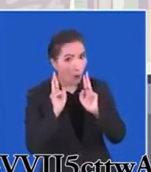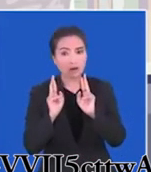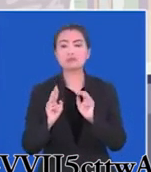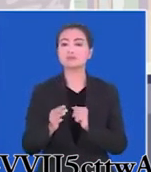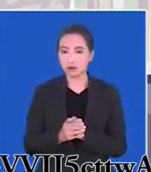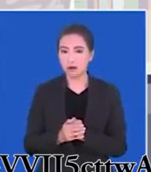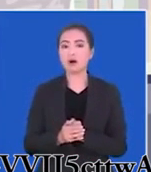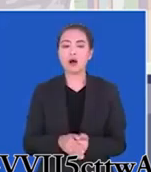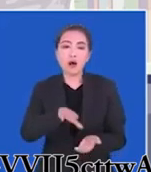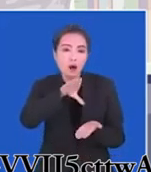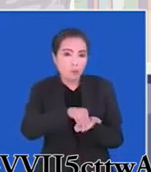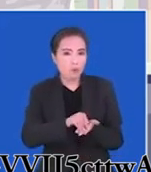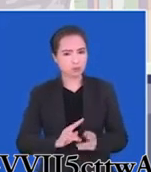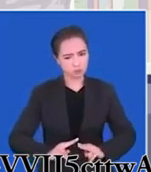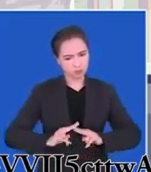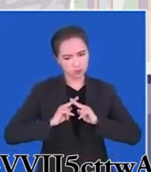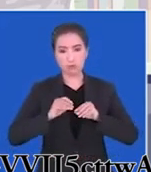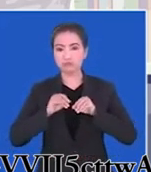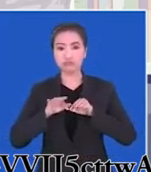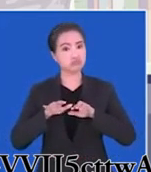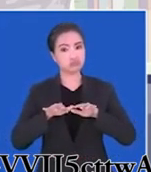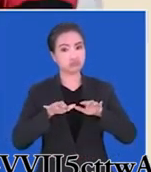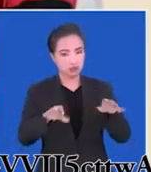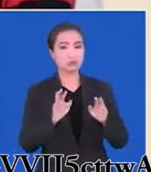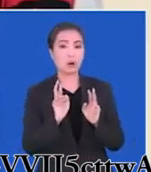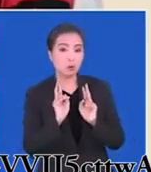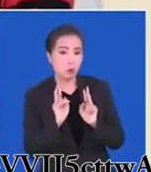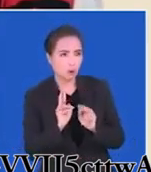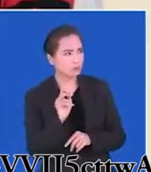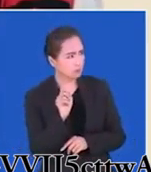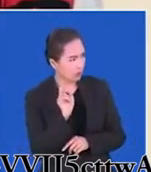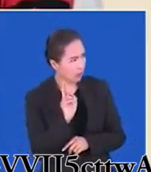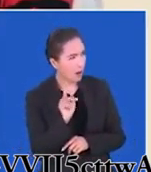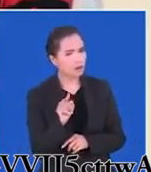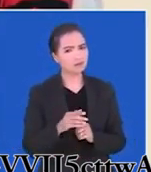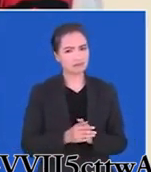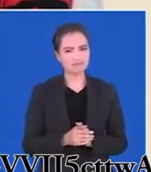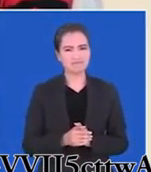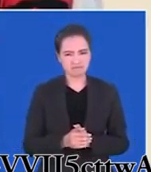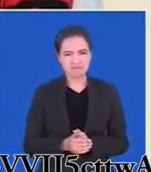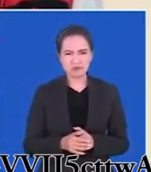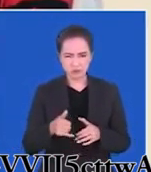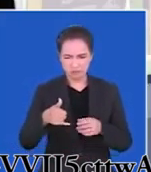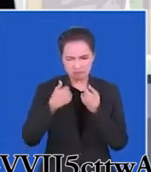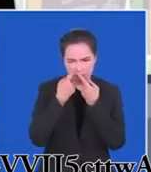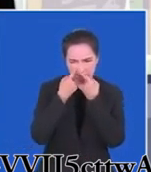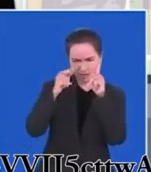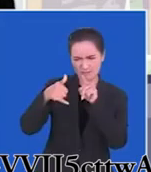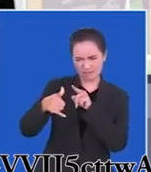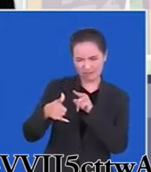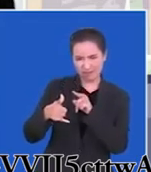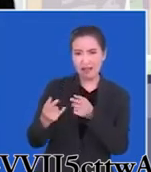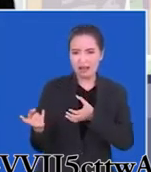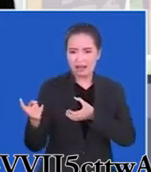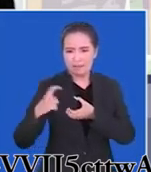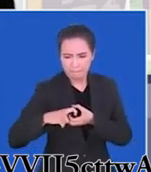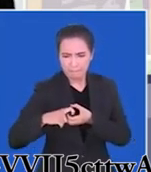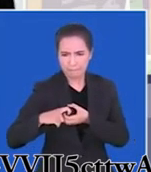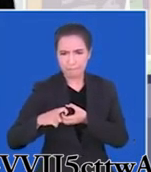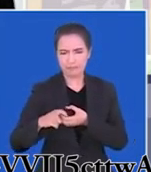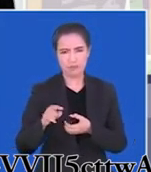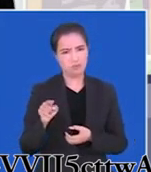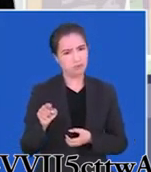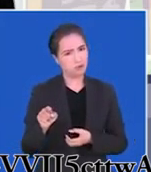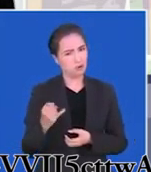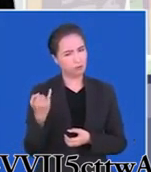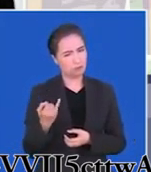การเผยแพร่ข้อมูลส่วนตัวบนโลกโซเชียลมีเดียด้วยนะครับระวังการรับแอดคนแปลกหน้า เรื่องนี้มิจฉาชีพแฝงตัว